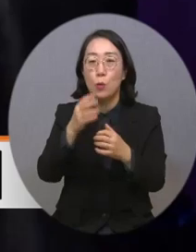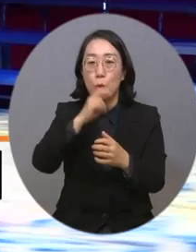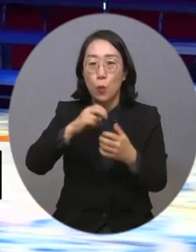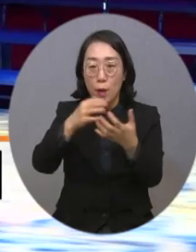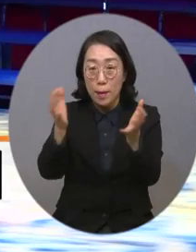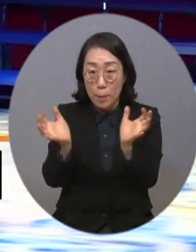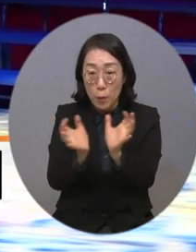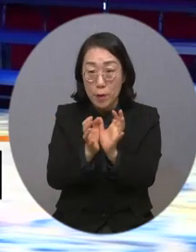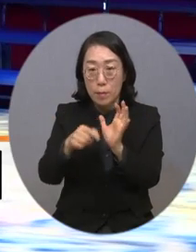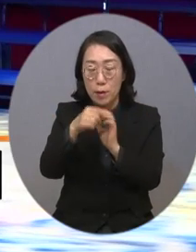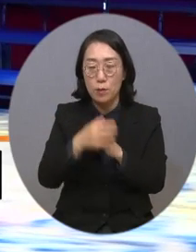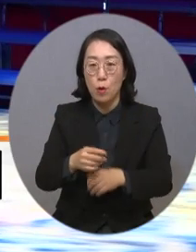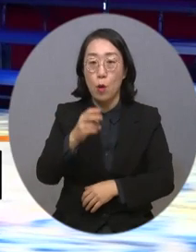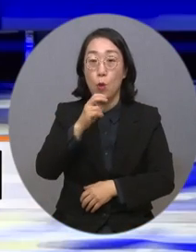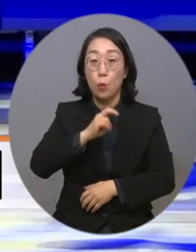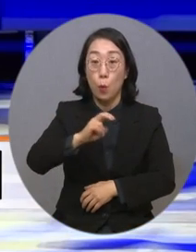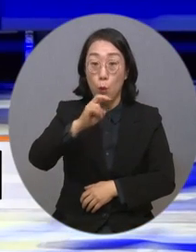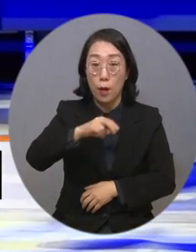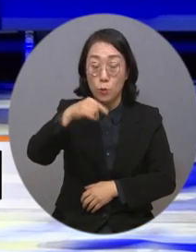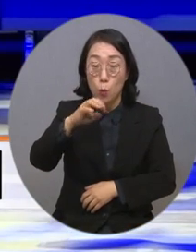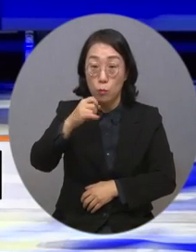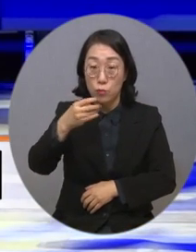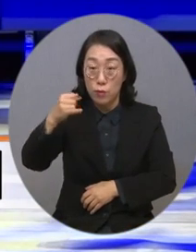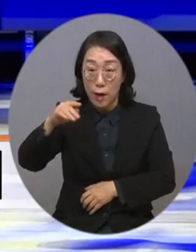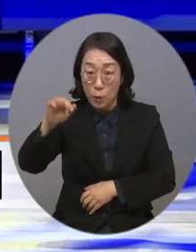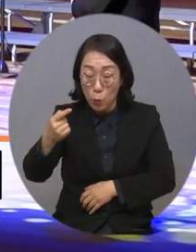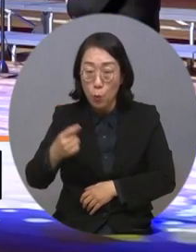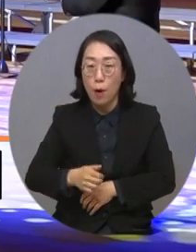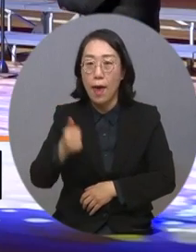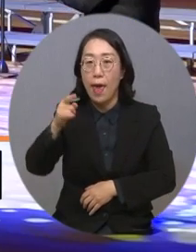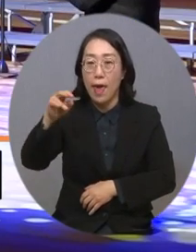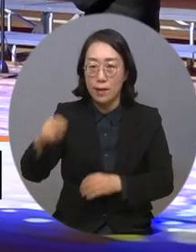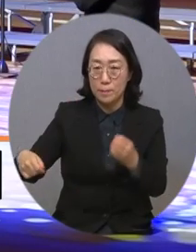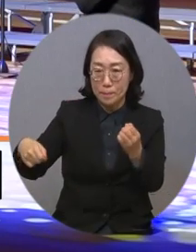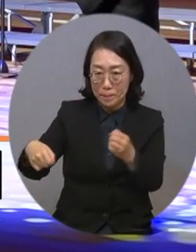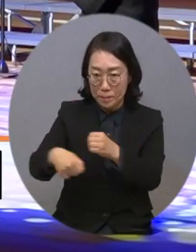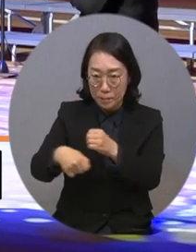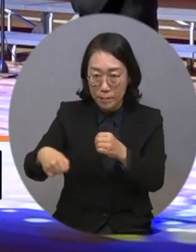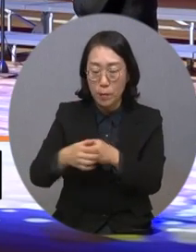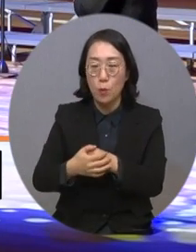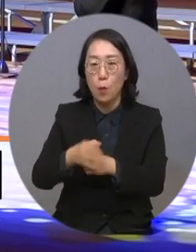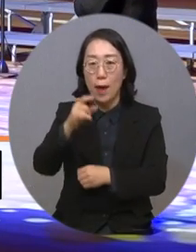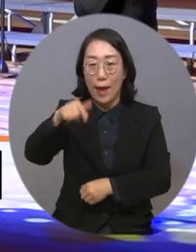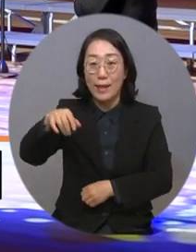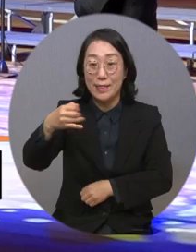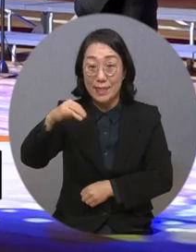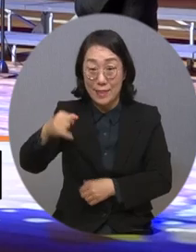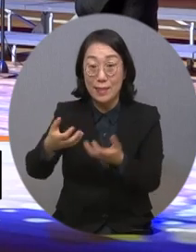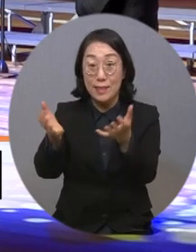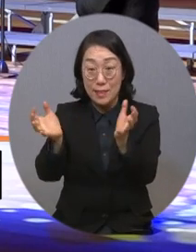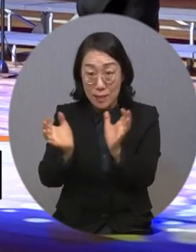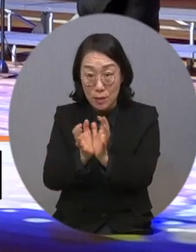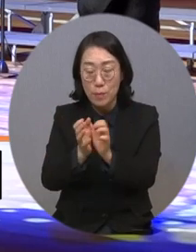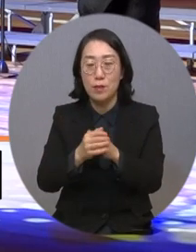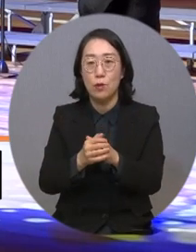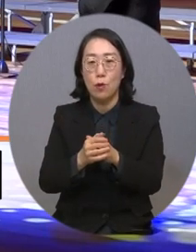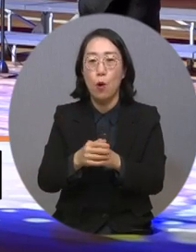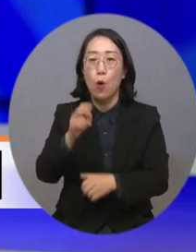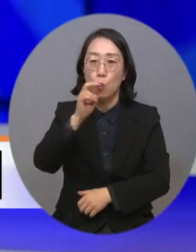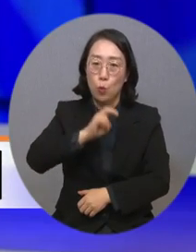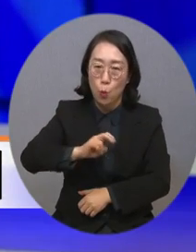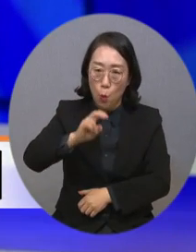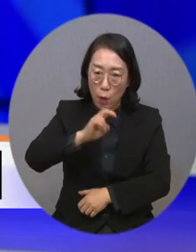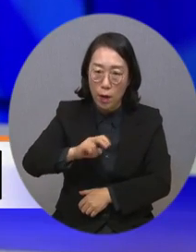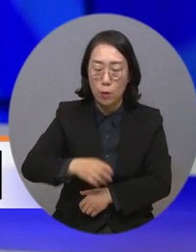공연은 소프라노 방혜원과 해금 조진용, 그리고 그룹 엑시트가 특별 출연자로 나서 소프라노 및 테너